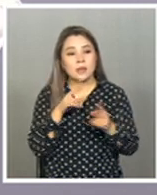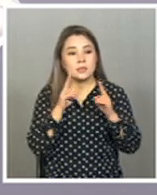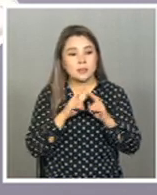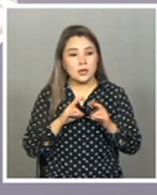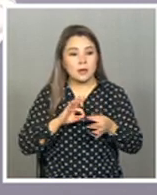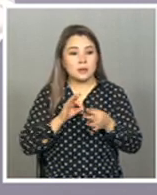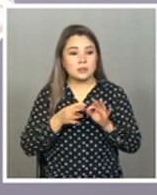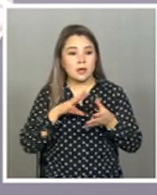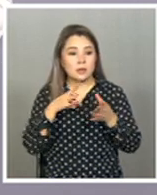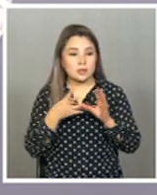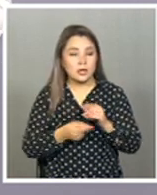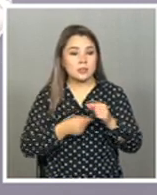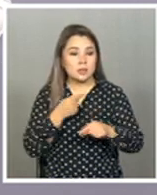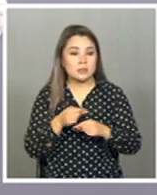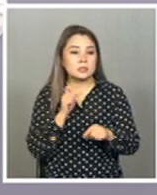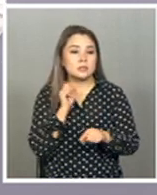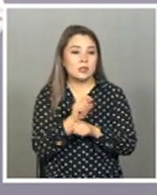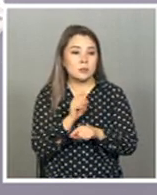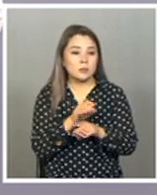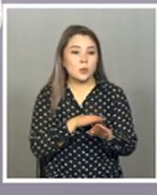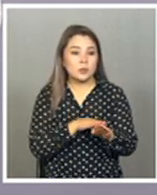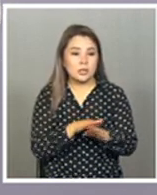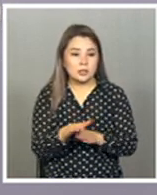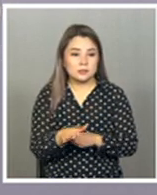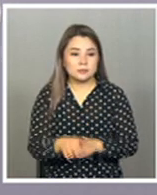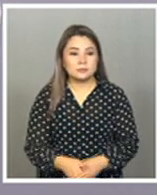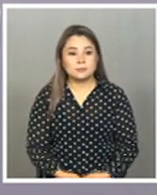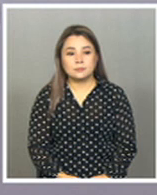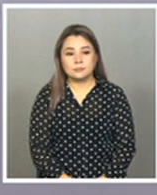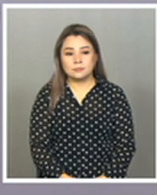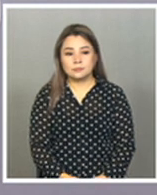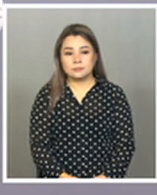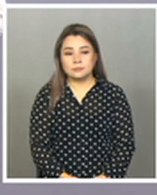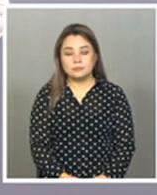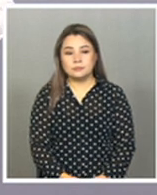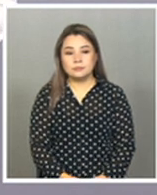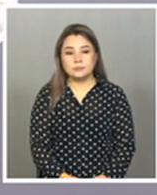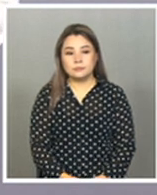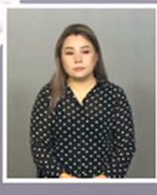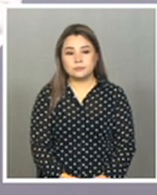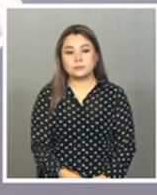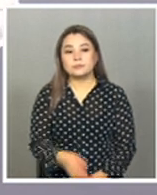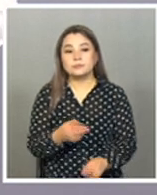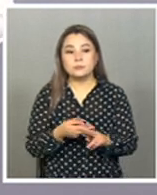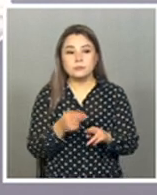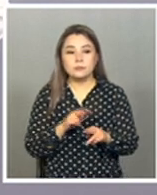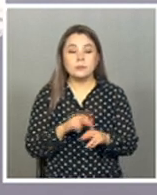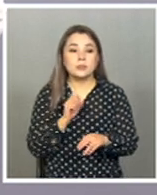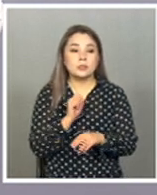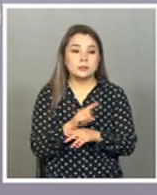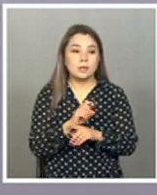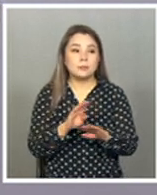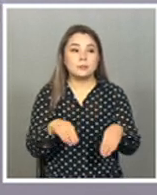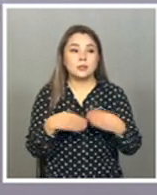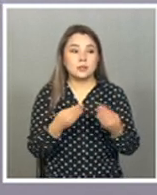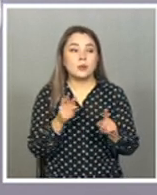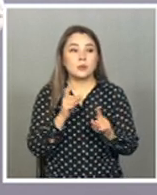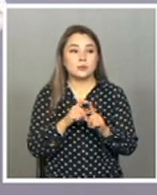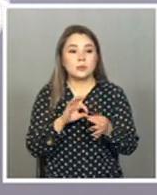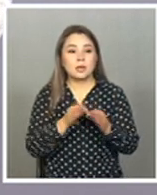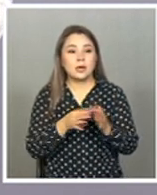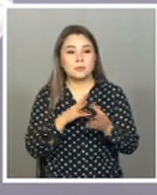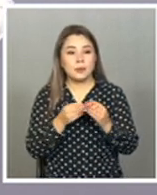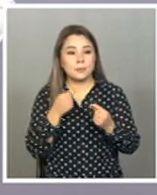мақсатында келесі тапсырманы орындап көрейік. Бұл тапсырмада берілген сөздердің мағынасына